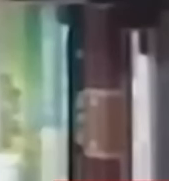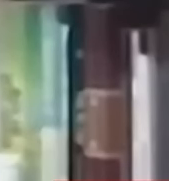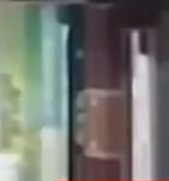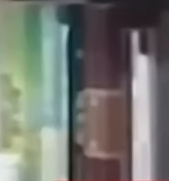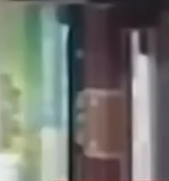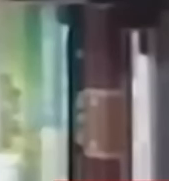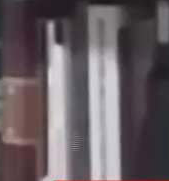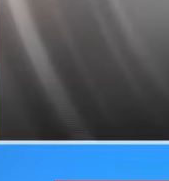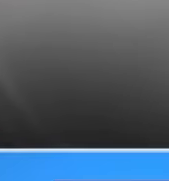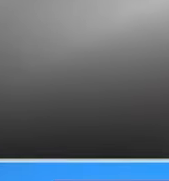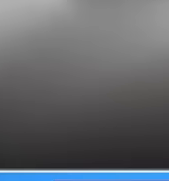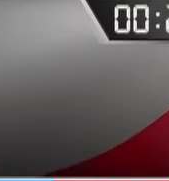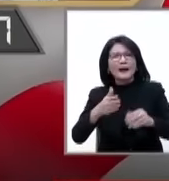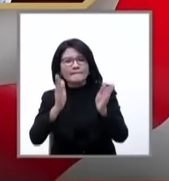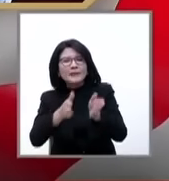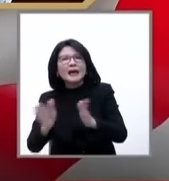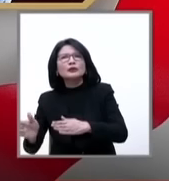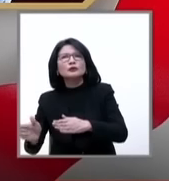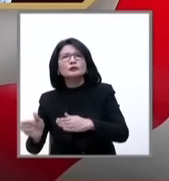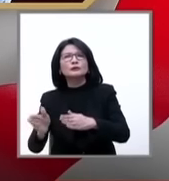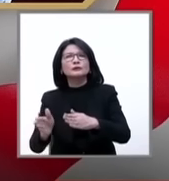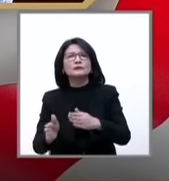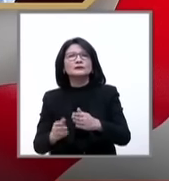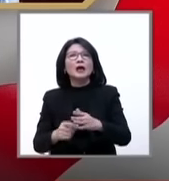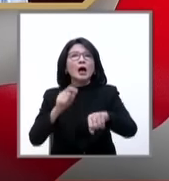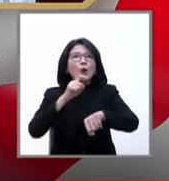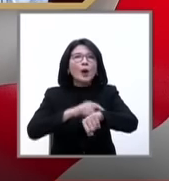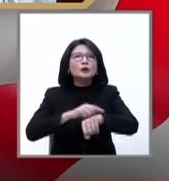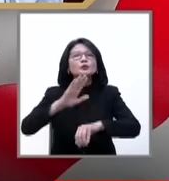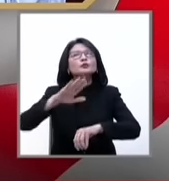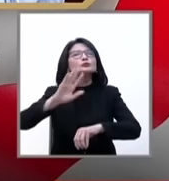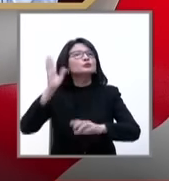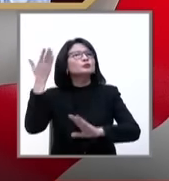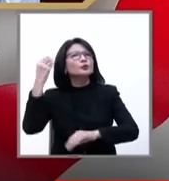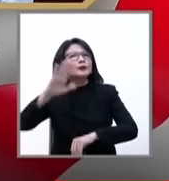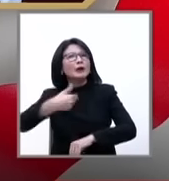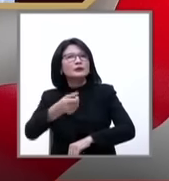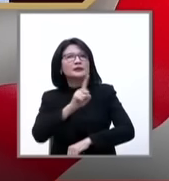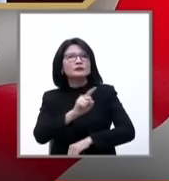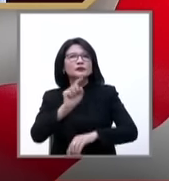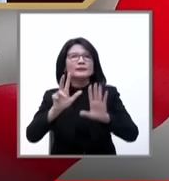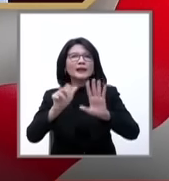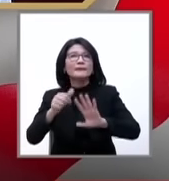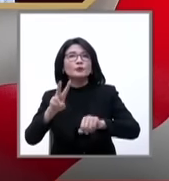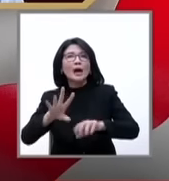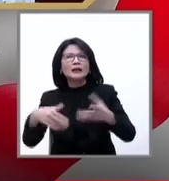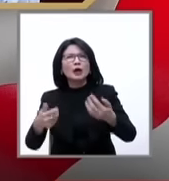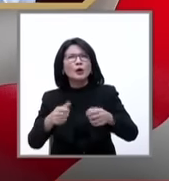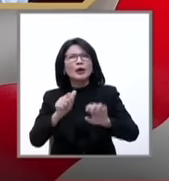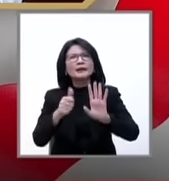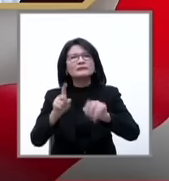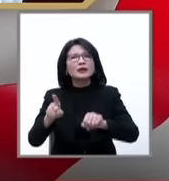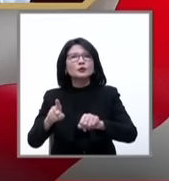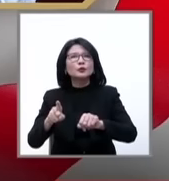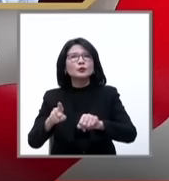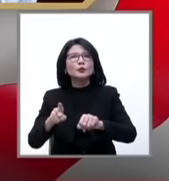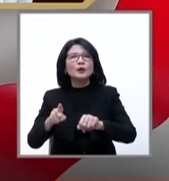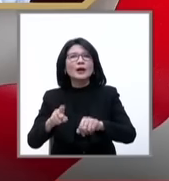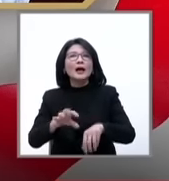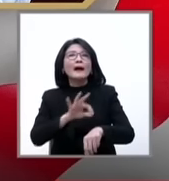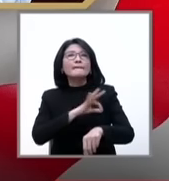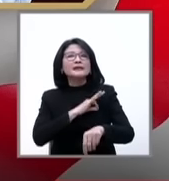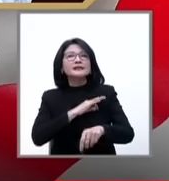kandidat, kalimatnya begini. Caimin mengalami rebound dibandingkan debat yang kedua. Pak